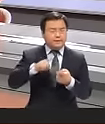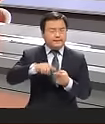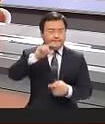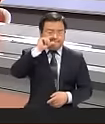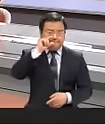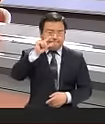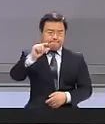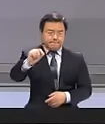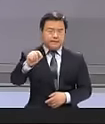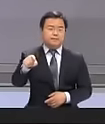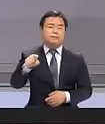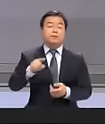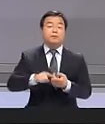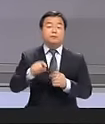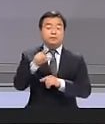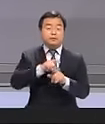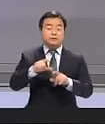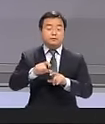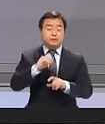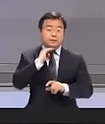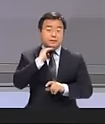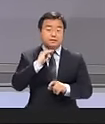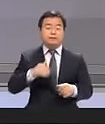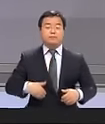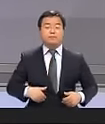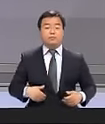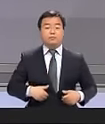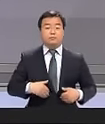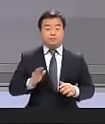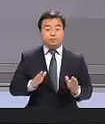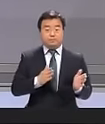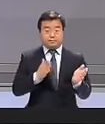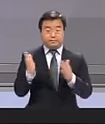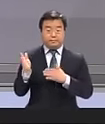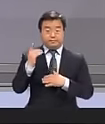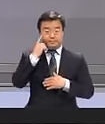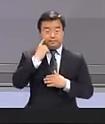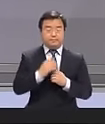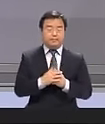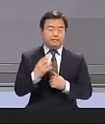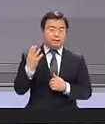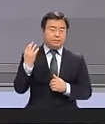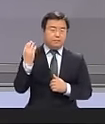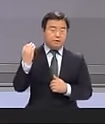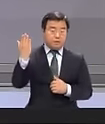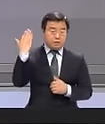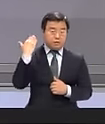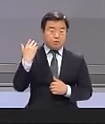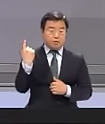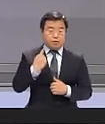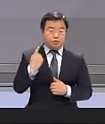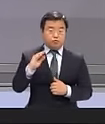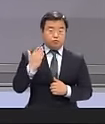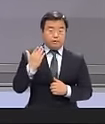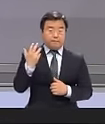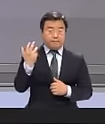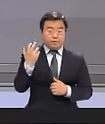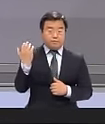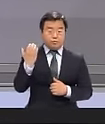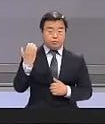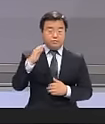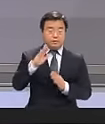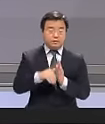다룬 만큼 네. 그 추이를 좀 더 지켜봐야겠습니다. 네. 자, 이번엔 좀 다른 얘기해보죠. 며칠 전에 80-90년대를 풍미했던 DJ